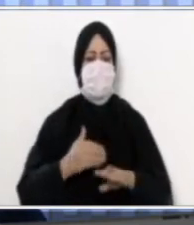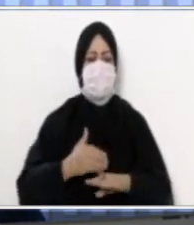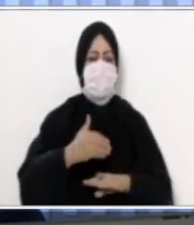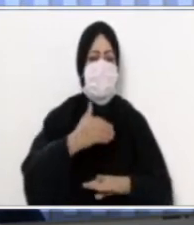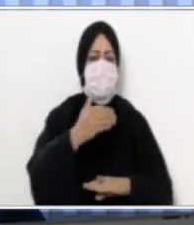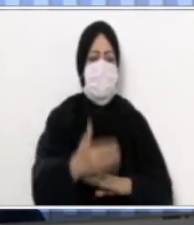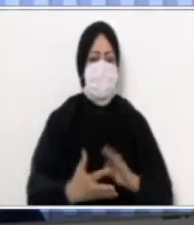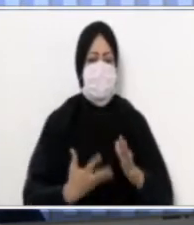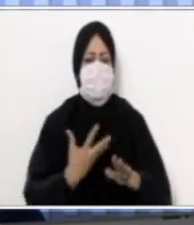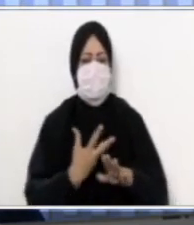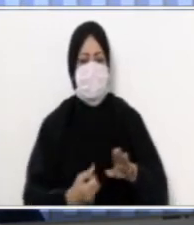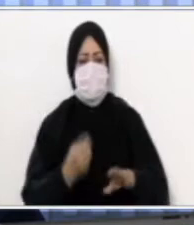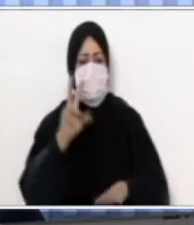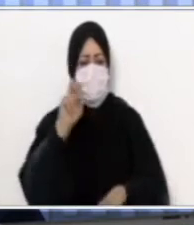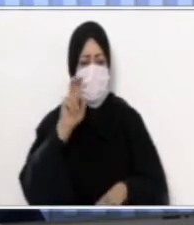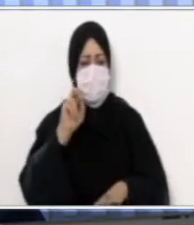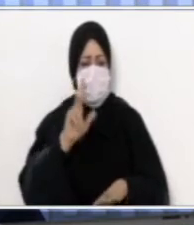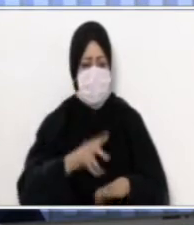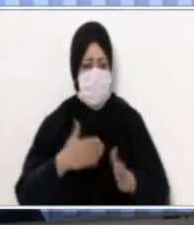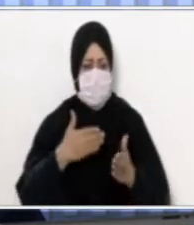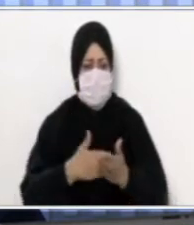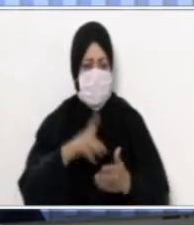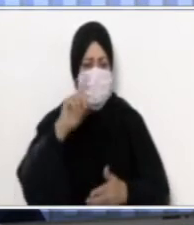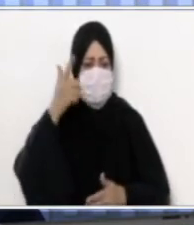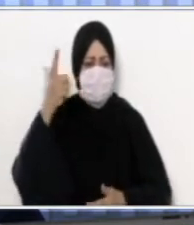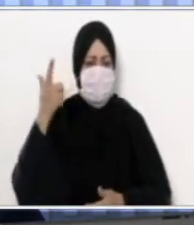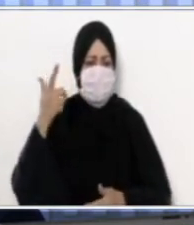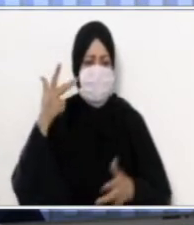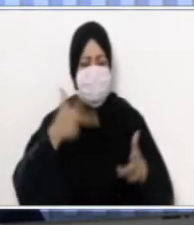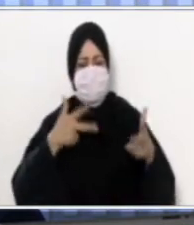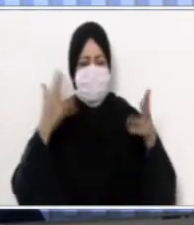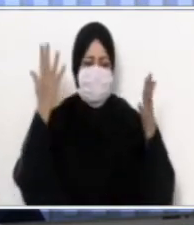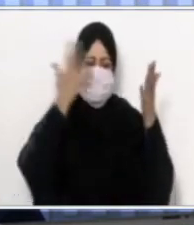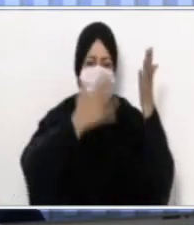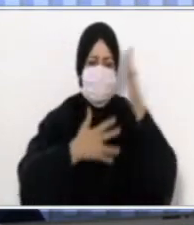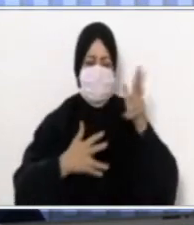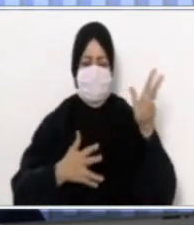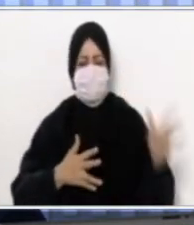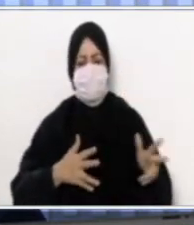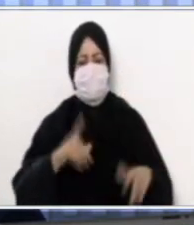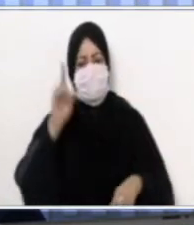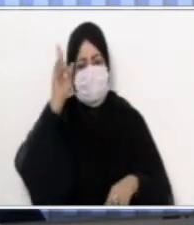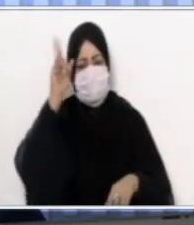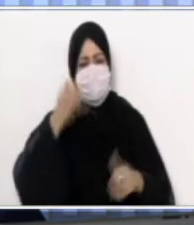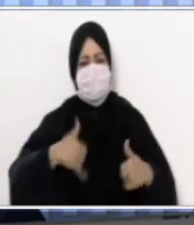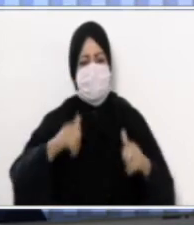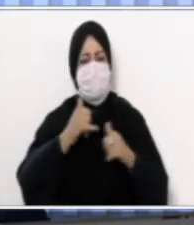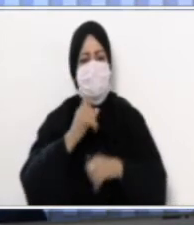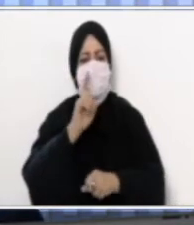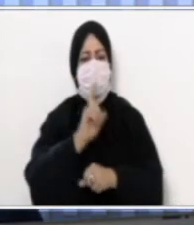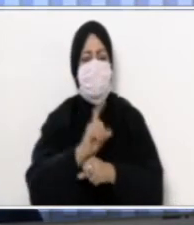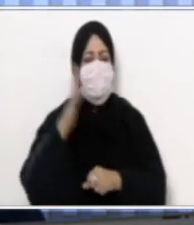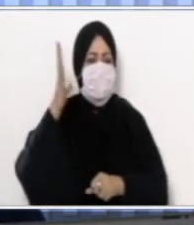فأوقعوا الناس في حرج شديد، وهو يعني فساد صومهم، لأن إحنا عندنا